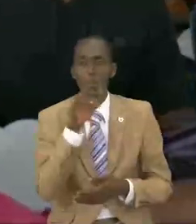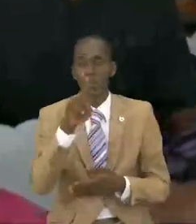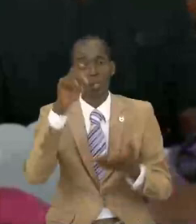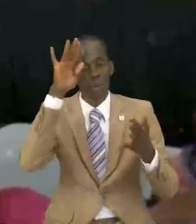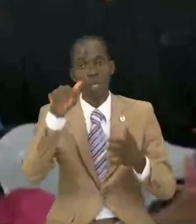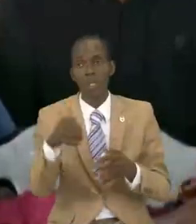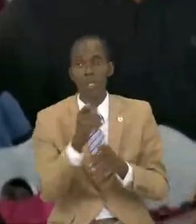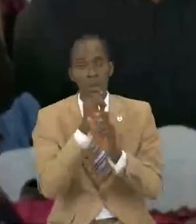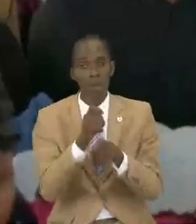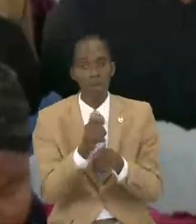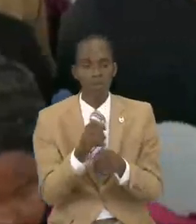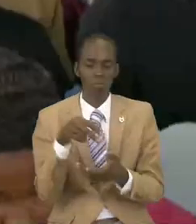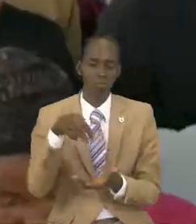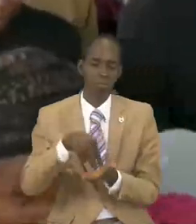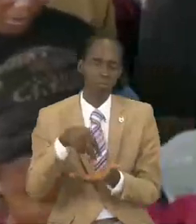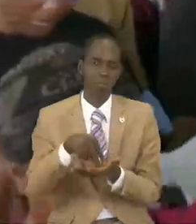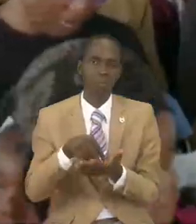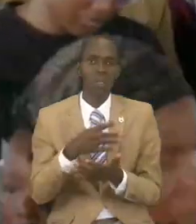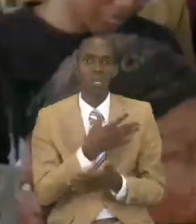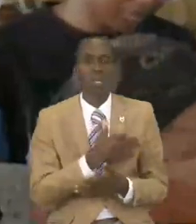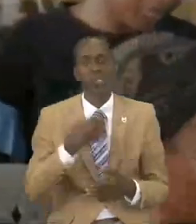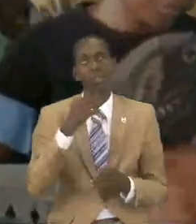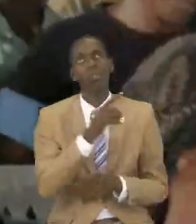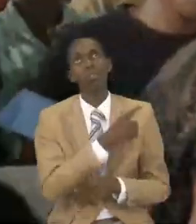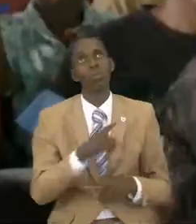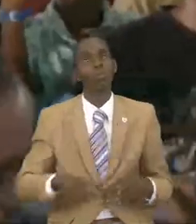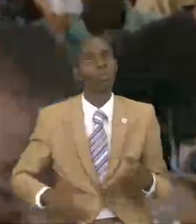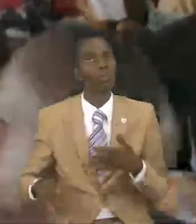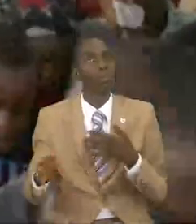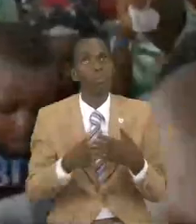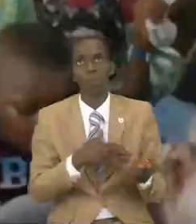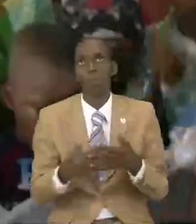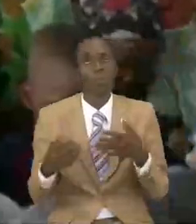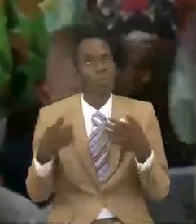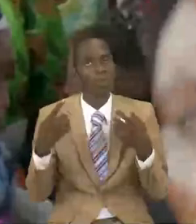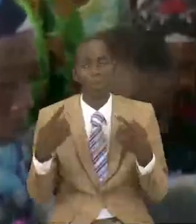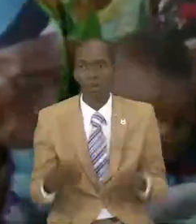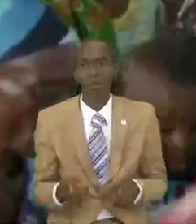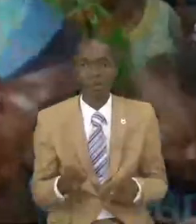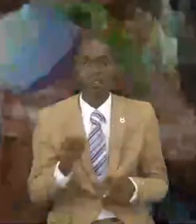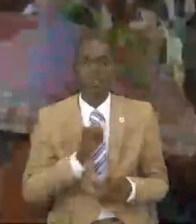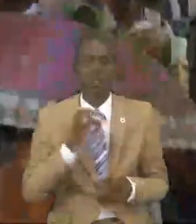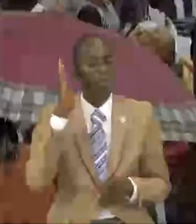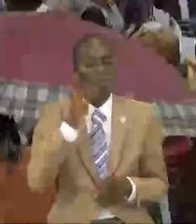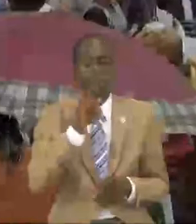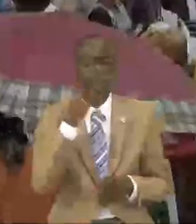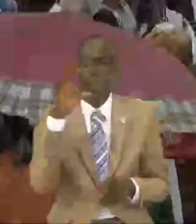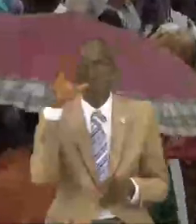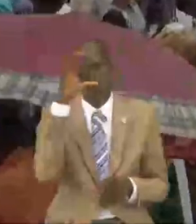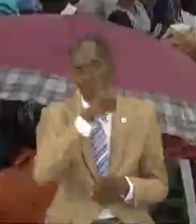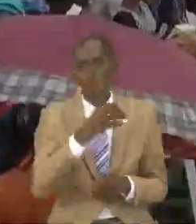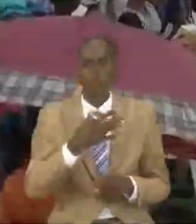récompense là-bas? Pourquoi ne pas vous tenir debout pour dire, Seigneur, quel que soit ce qui arrive, moi je ne vais pas rater